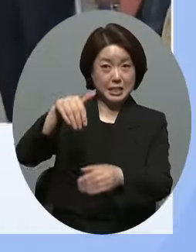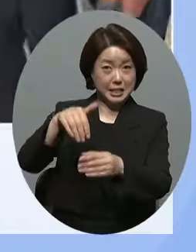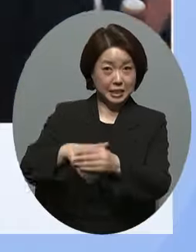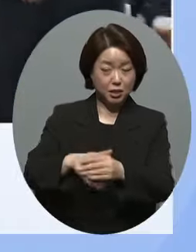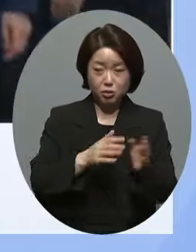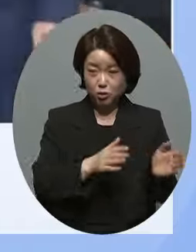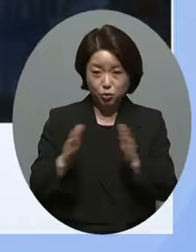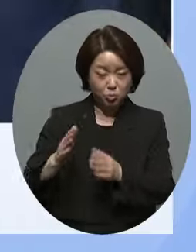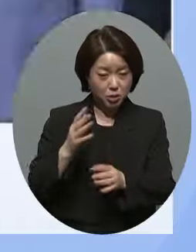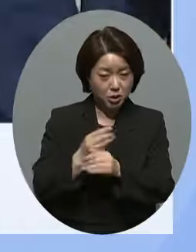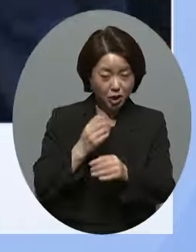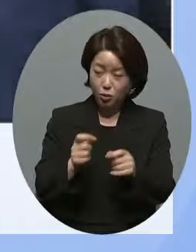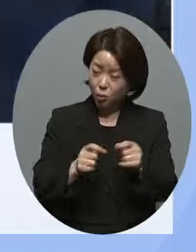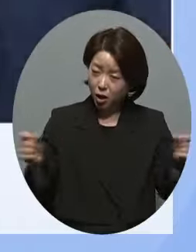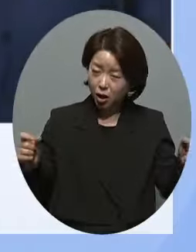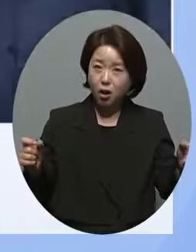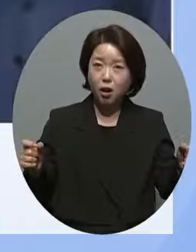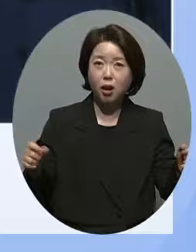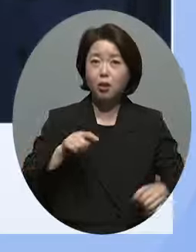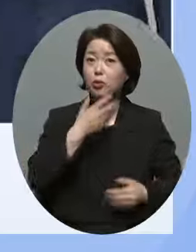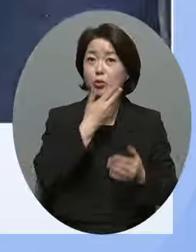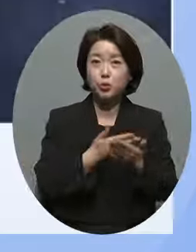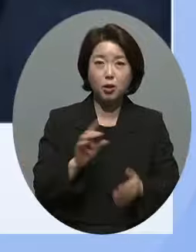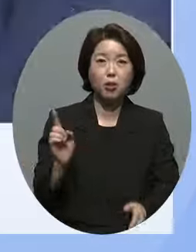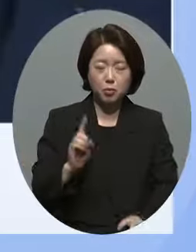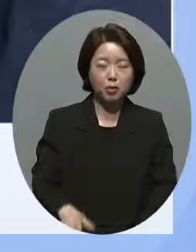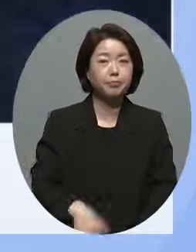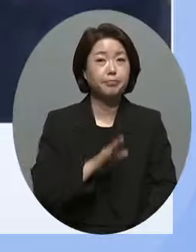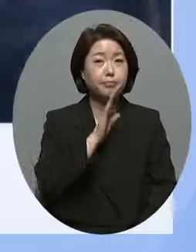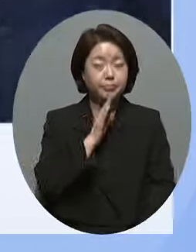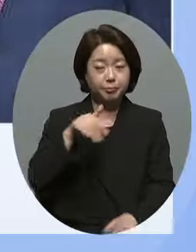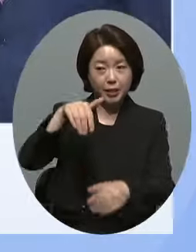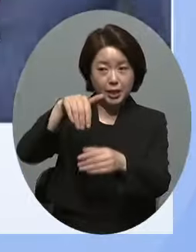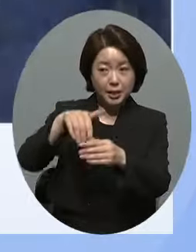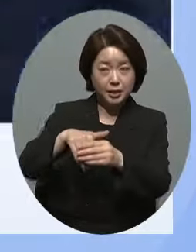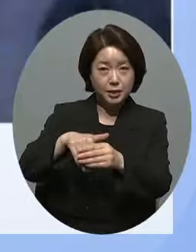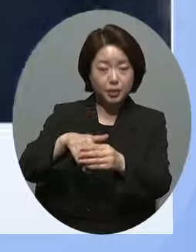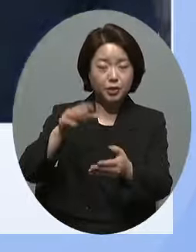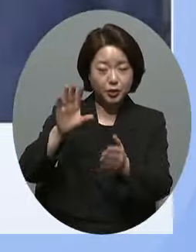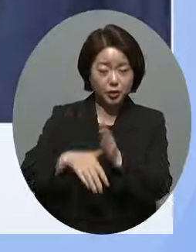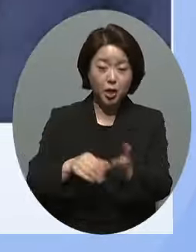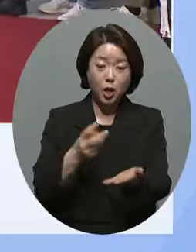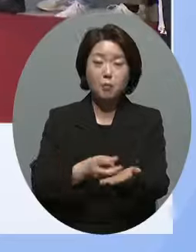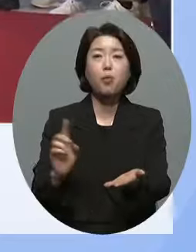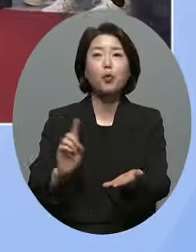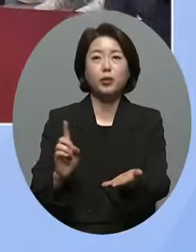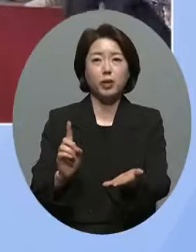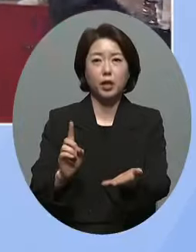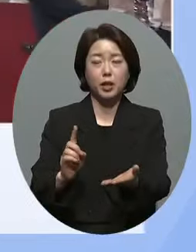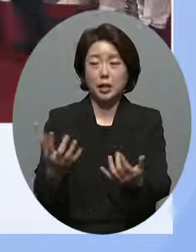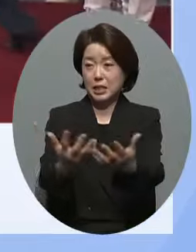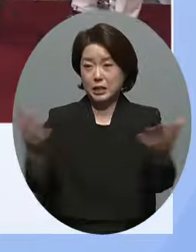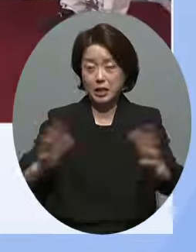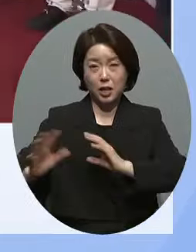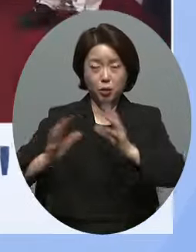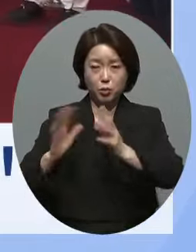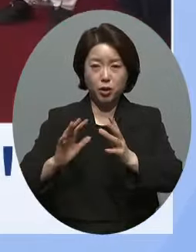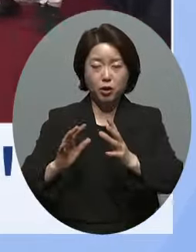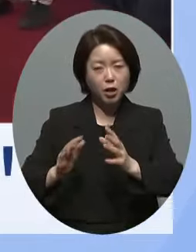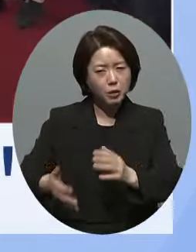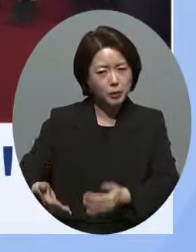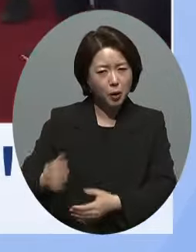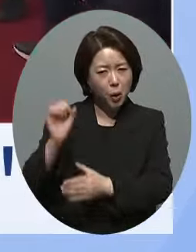어려운지 모르겠습니다데 여기서 핵심은 그거 아니겠습니까 과연 전당 룰을 어떻게 할 것이냐 그래서 이것을 전국위원회를 여러가지 어떻게 추인 받을 것이냐 이게